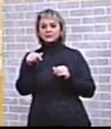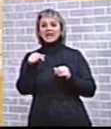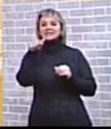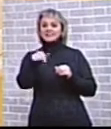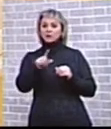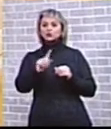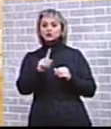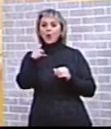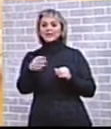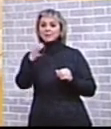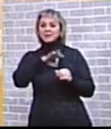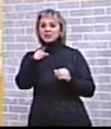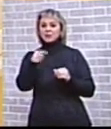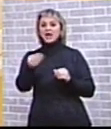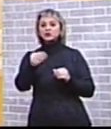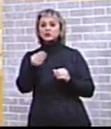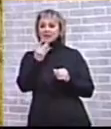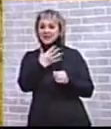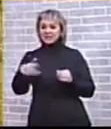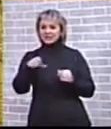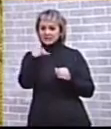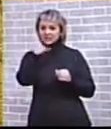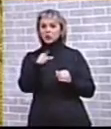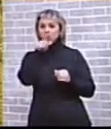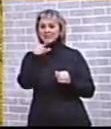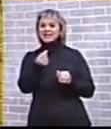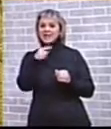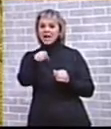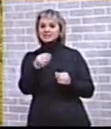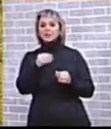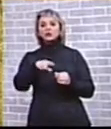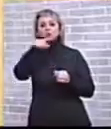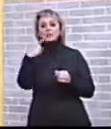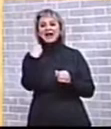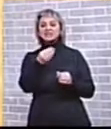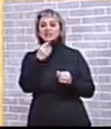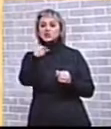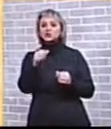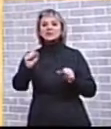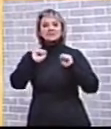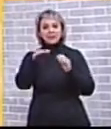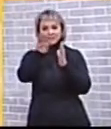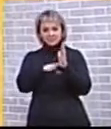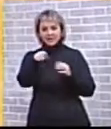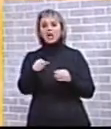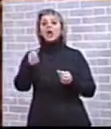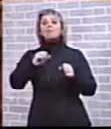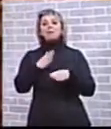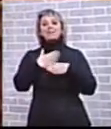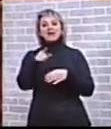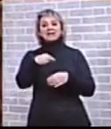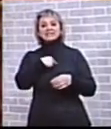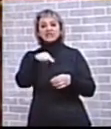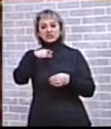тем, что они потребляют донские продукты питания. Куриные яйца – продукт номер один в рационе любого спортсмена. Огурцы помогают от